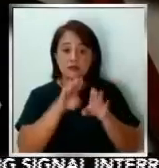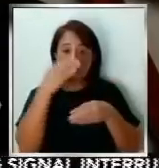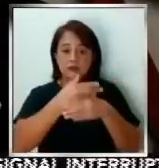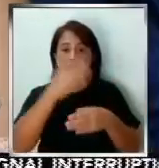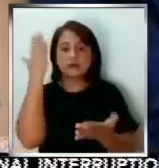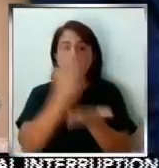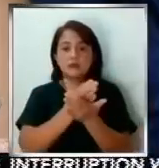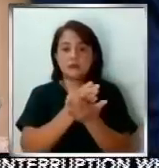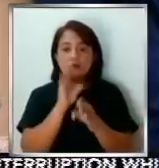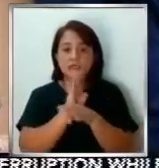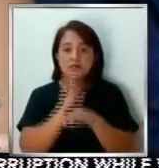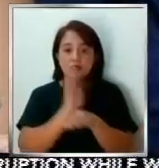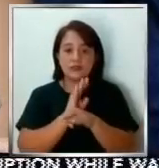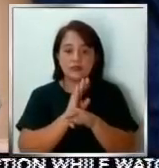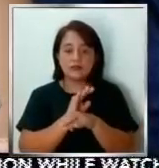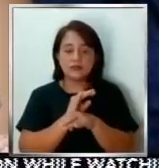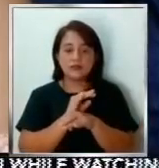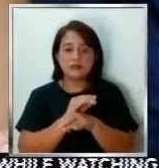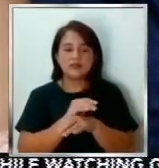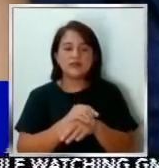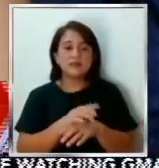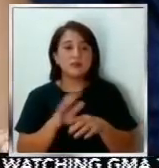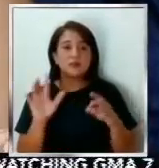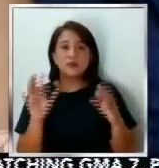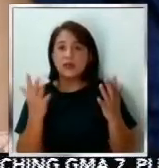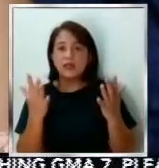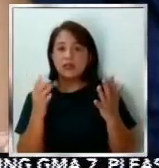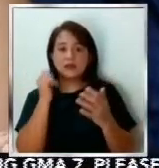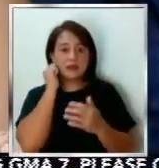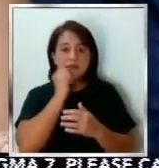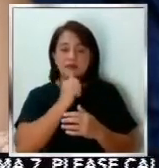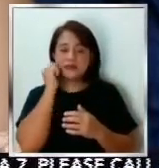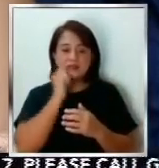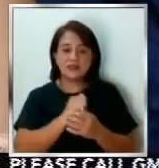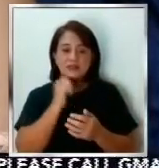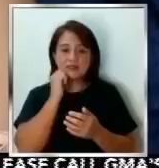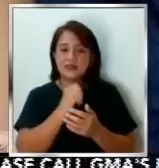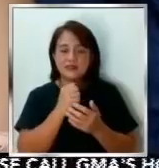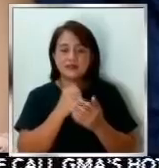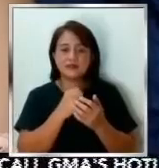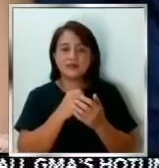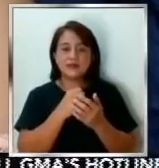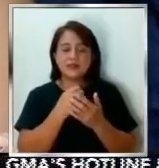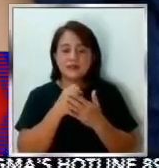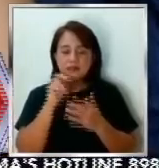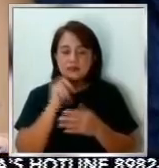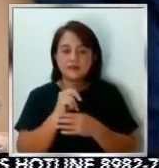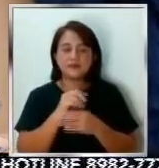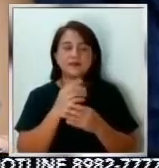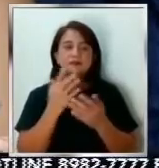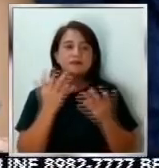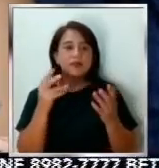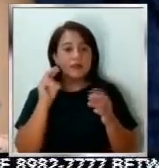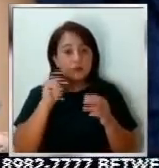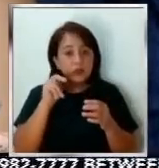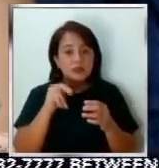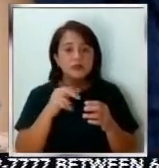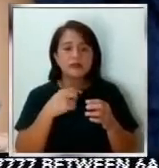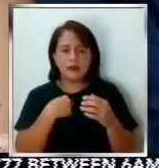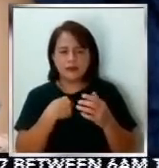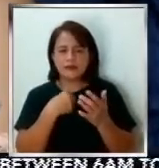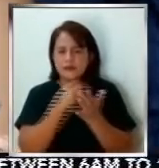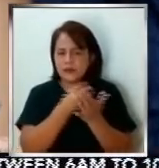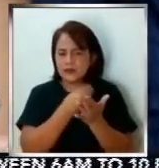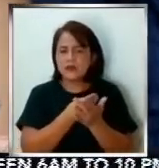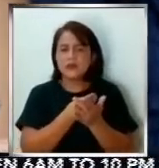negosyo. Wala na kaming ipang araw-araw. Kailangan naming kumita para meron kaming gagastusin